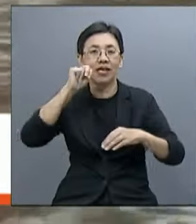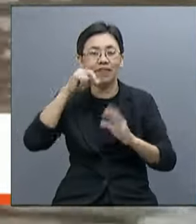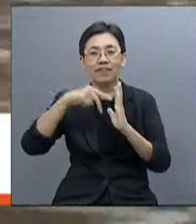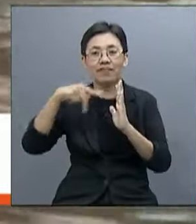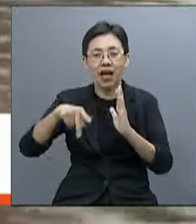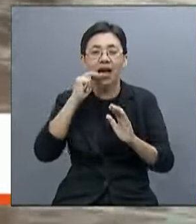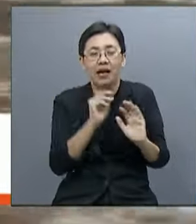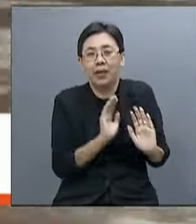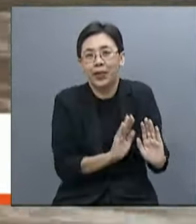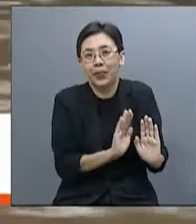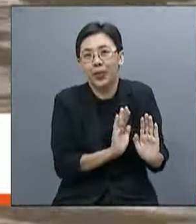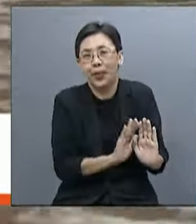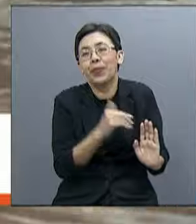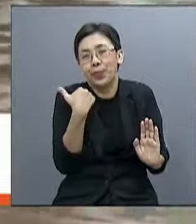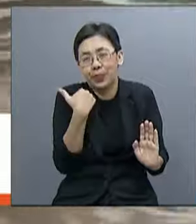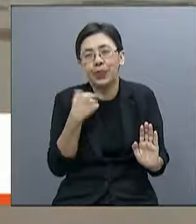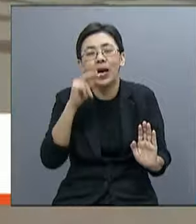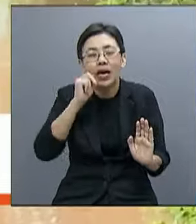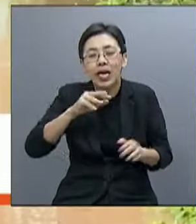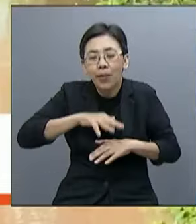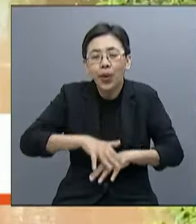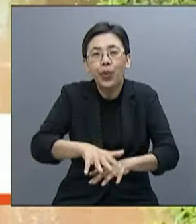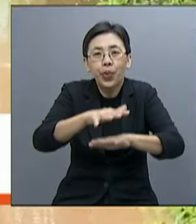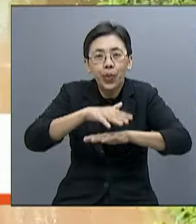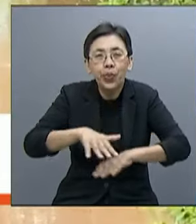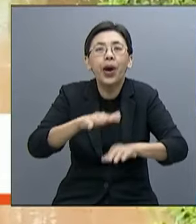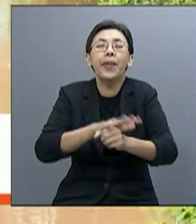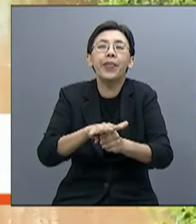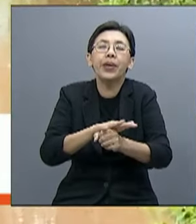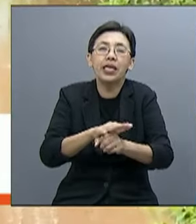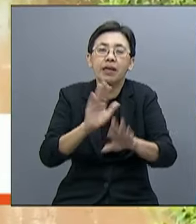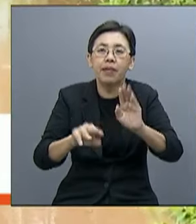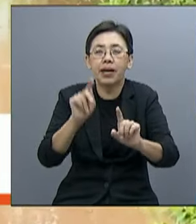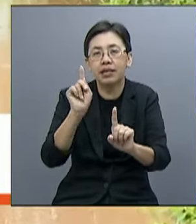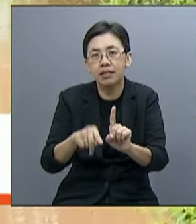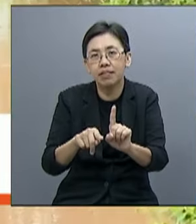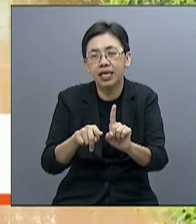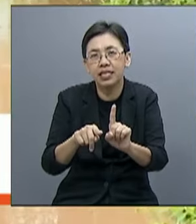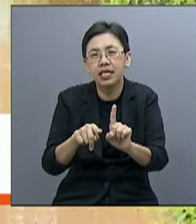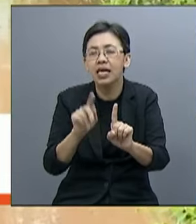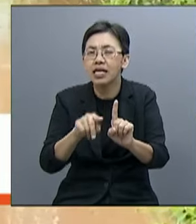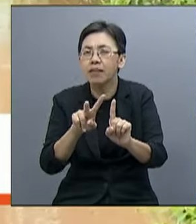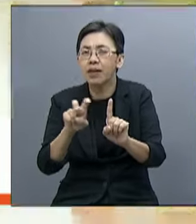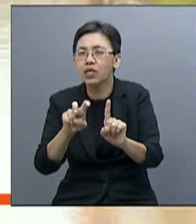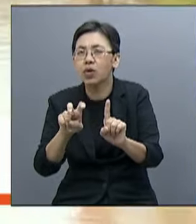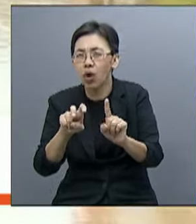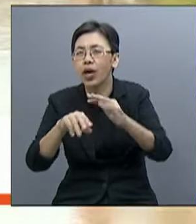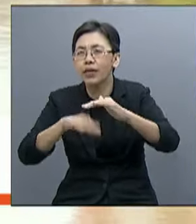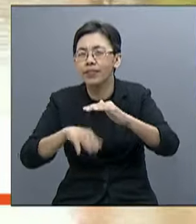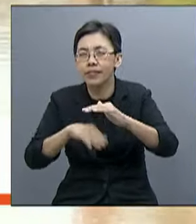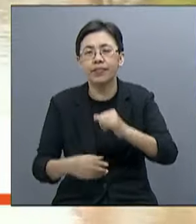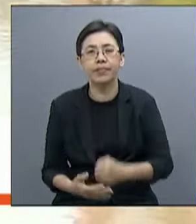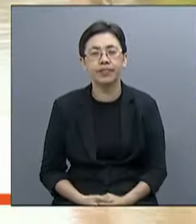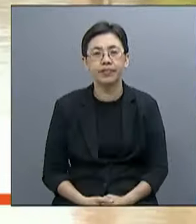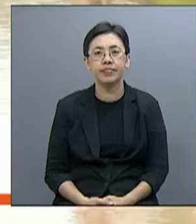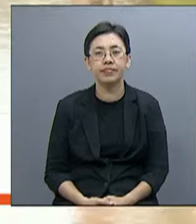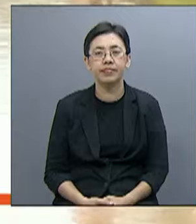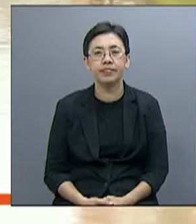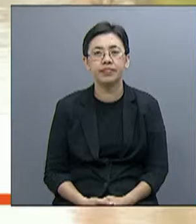ไว้ในพื้นที่ชลประทานนะทำให้น้ำที่ลงมาข้างล่างนี่อยู่ในเกณฑ์ประมาณ 1,000 ไม่เกิน 1,200 ลูกบาศก์เมตรต่อวินาทีครับแต่ค